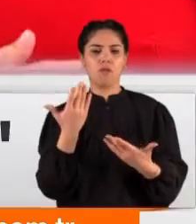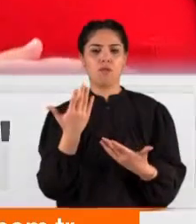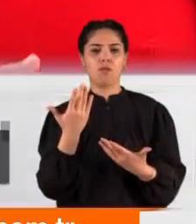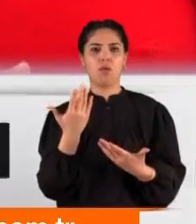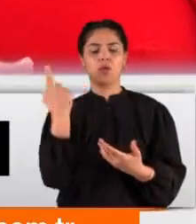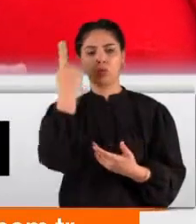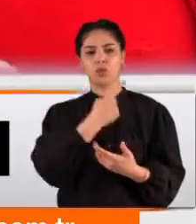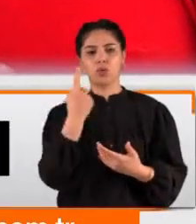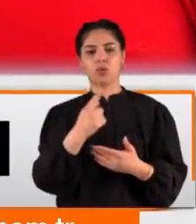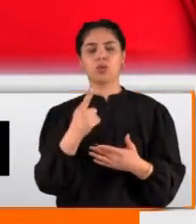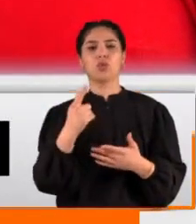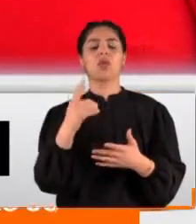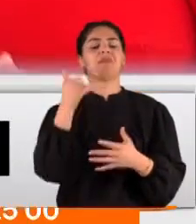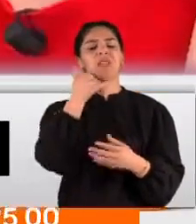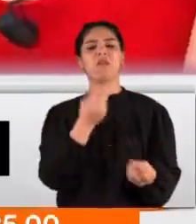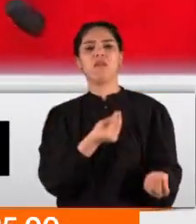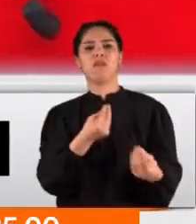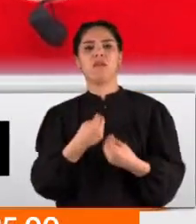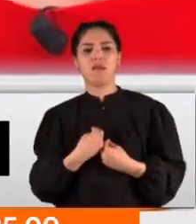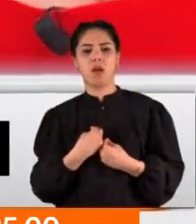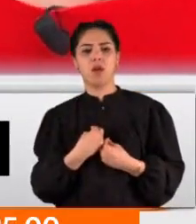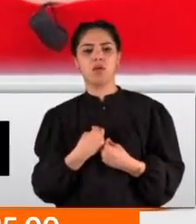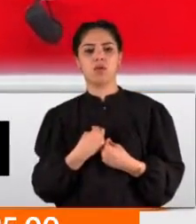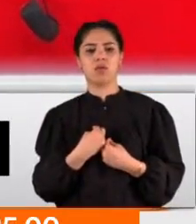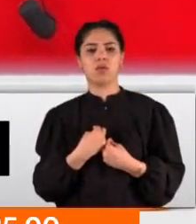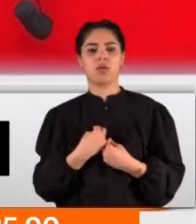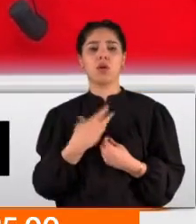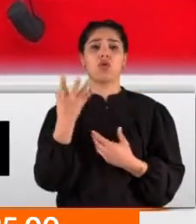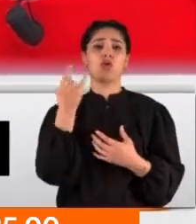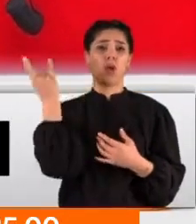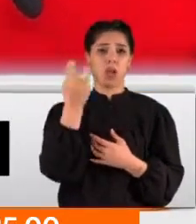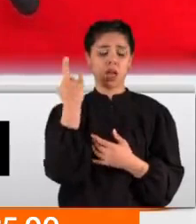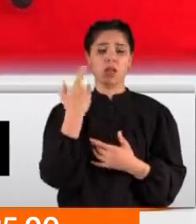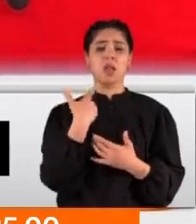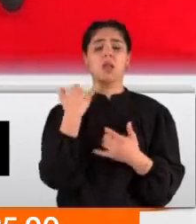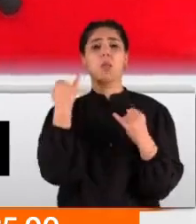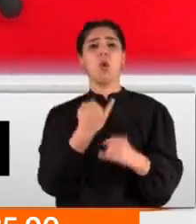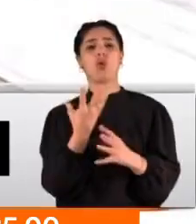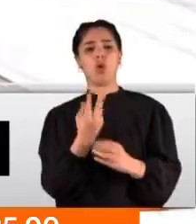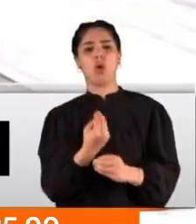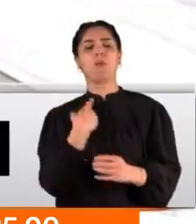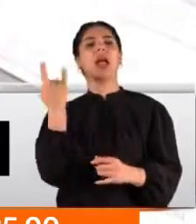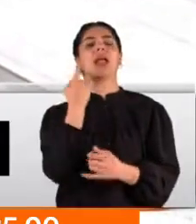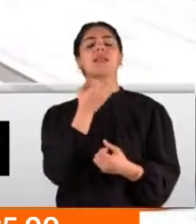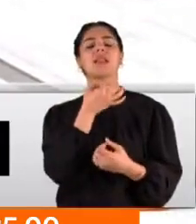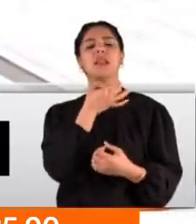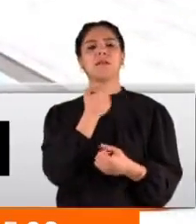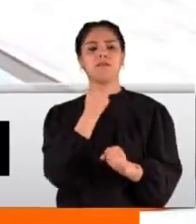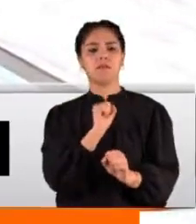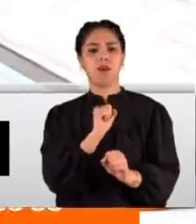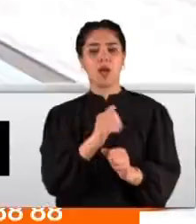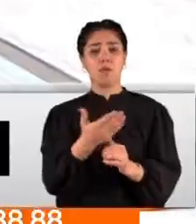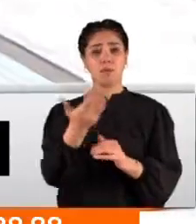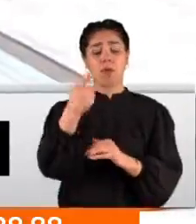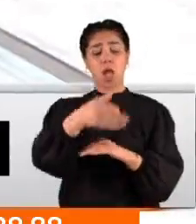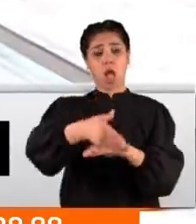şey geçer ya ondan sonra tamam al kullanabilirsin Çok gezen pabuç pislik getirilmiş Ben gezmeyecek mişim Şeref eserin önce Ya